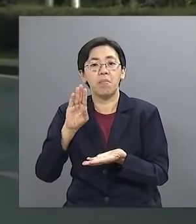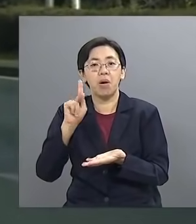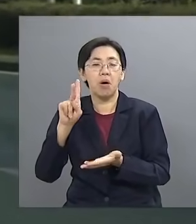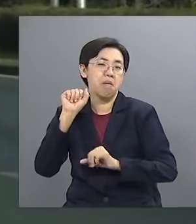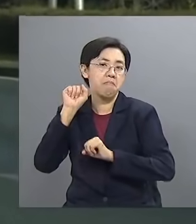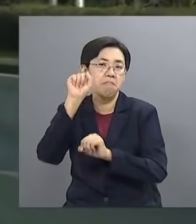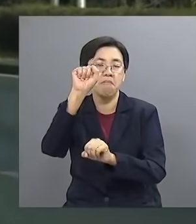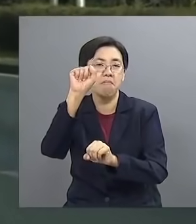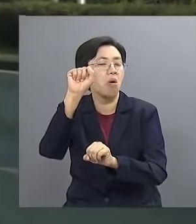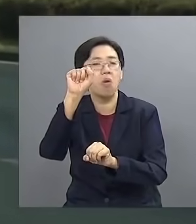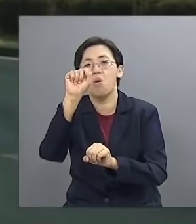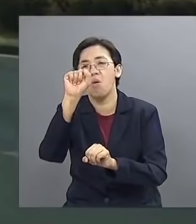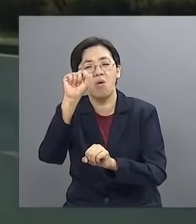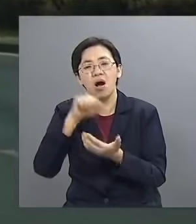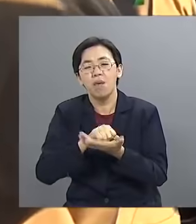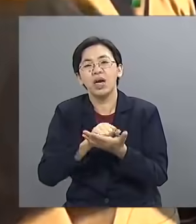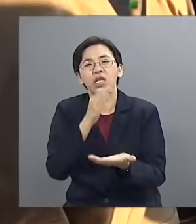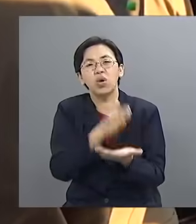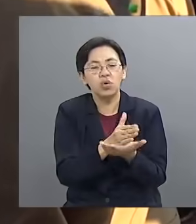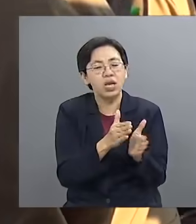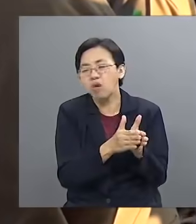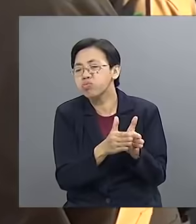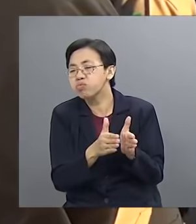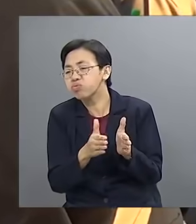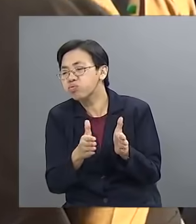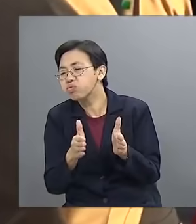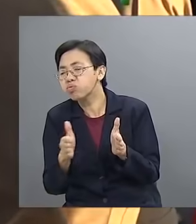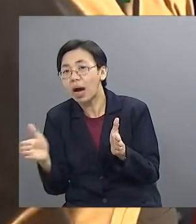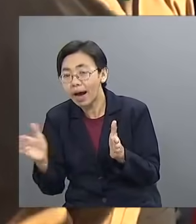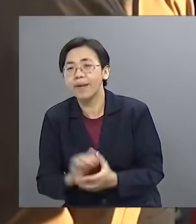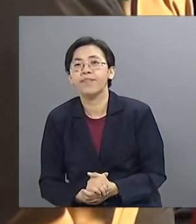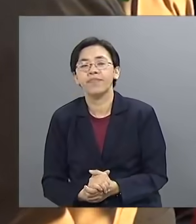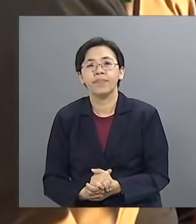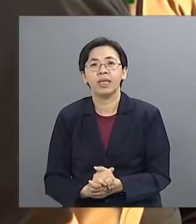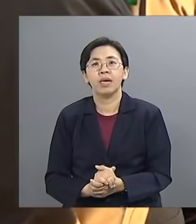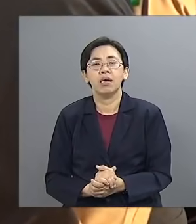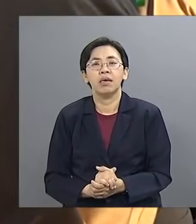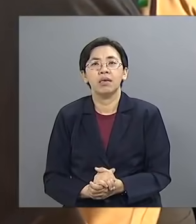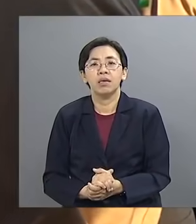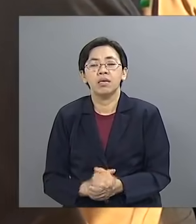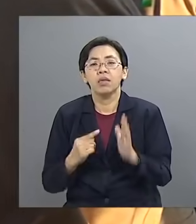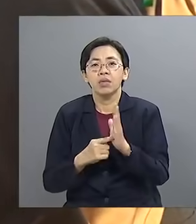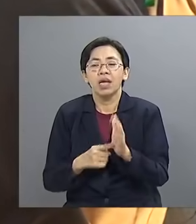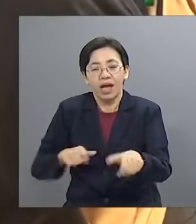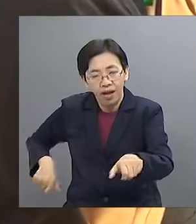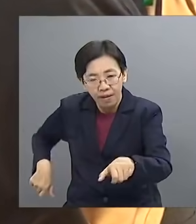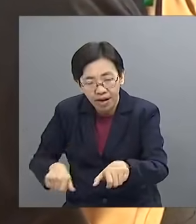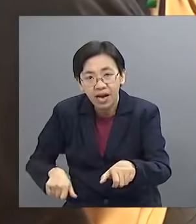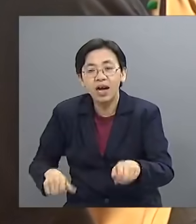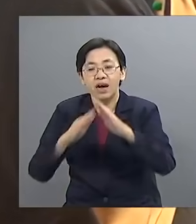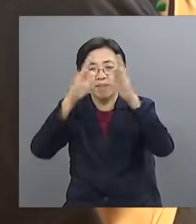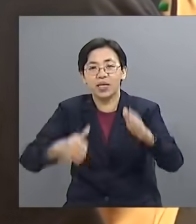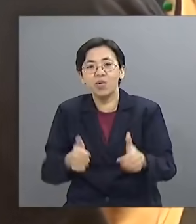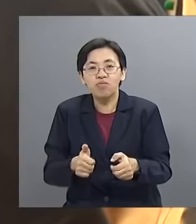ดการบริการจนกว่าจะสถานการณ์คลี่คลายส่วนสถานประกอบการที่คล้ายกันอย่างเช่นโต๊ะสนุกตู้เกมรวมทั้งเ